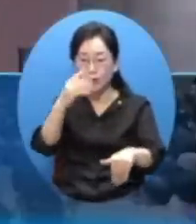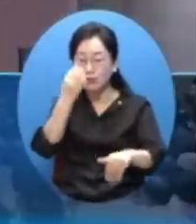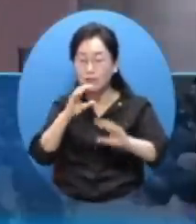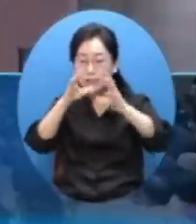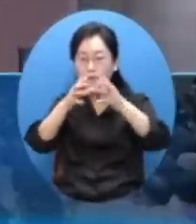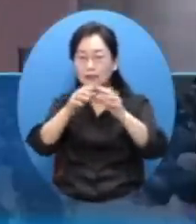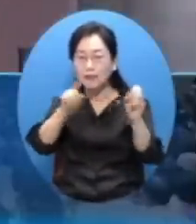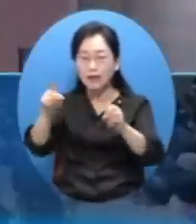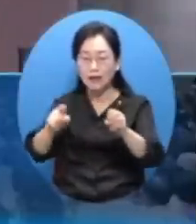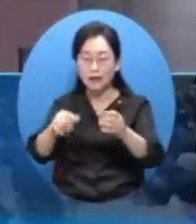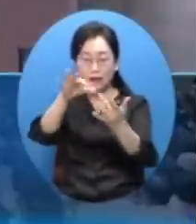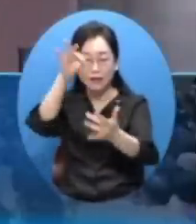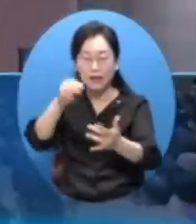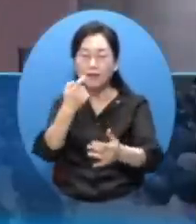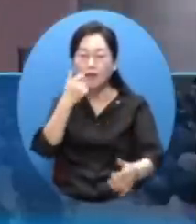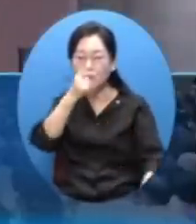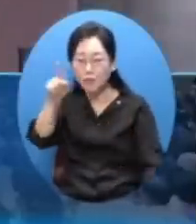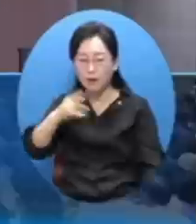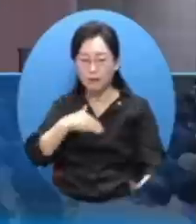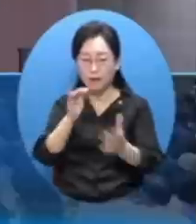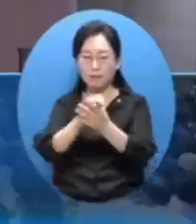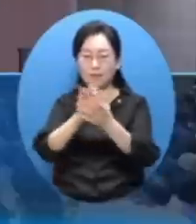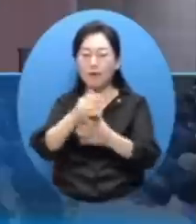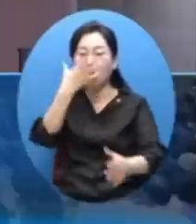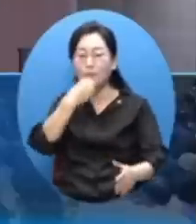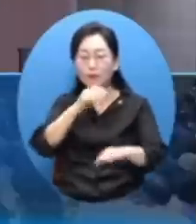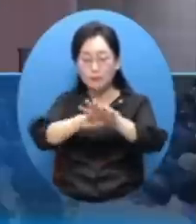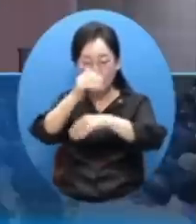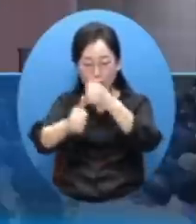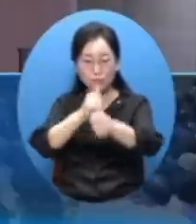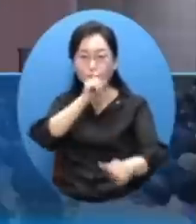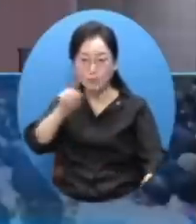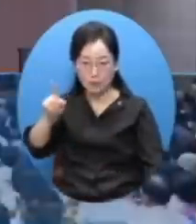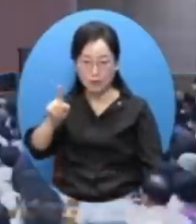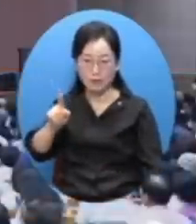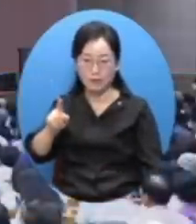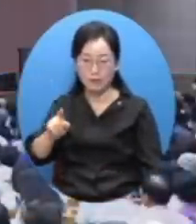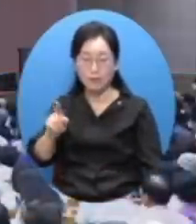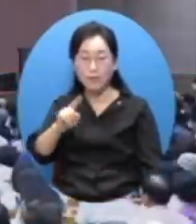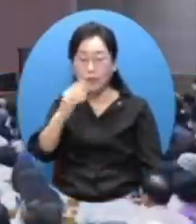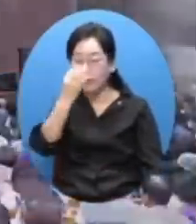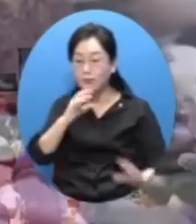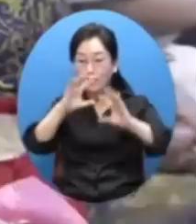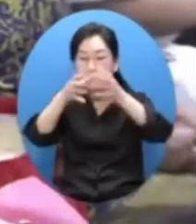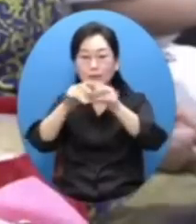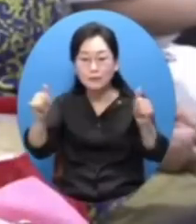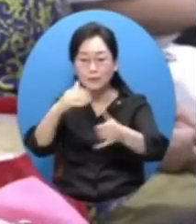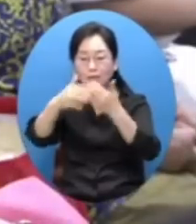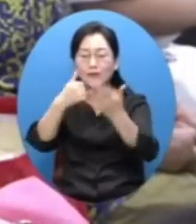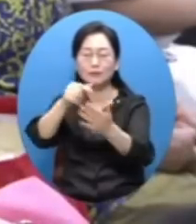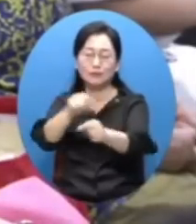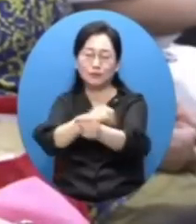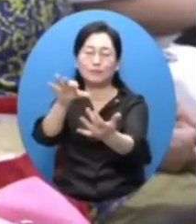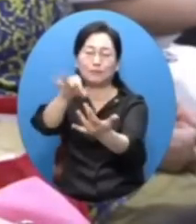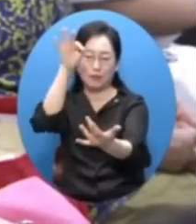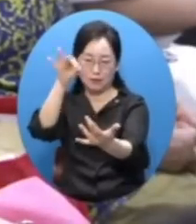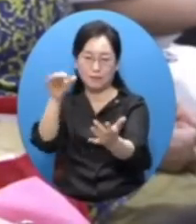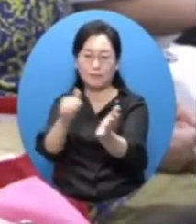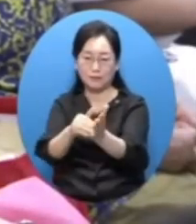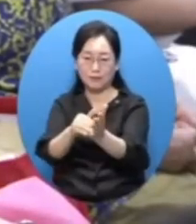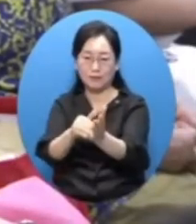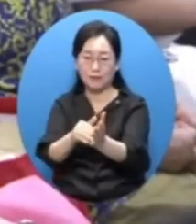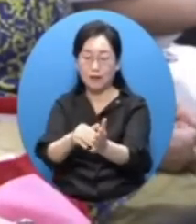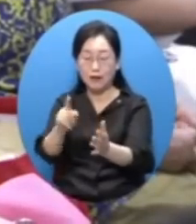내가 택한 야곱아 나의 벗 아브라함의 자손아. 이스라엘 백성들은 하나님께 택함받은 백성이었습니다. 이스라엘 백성이